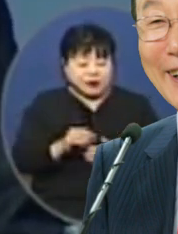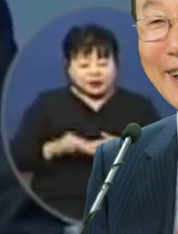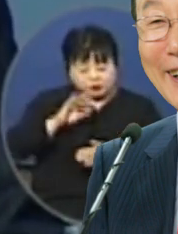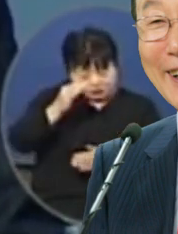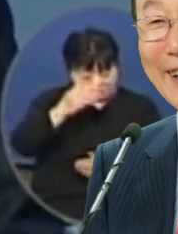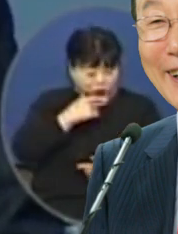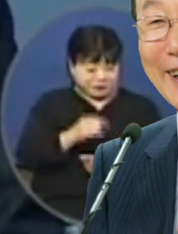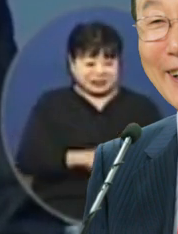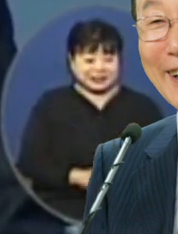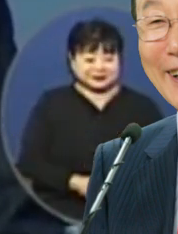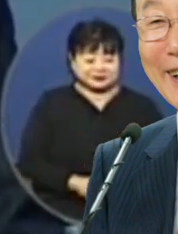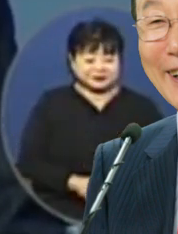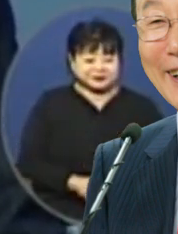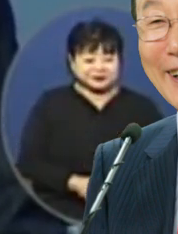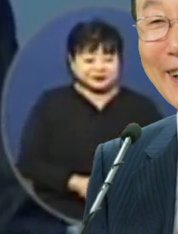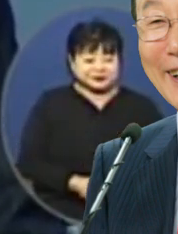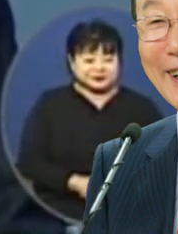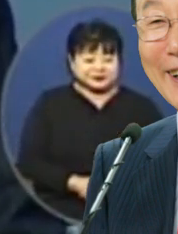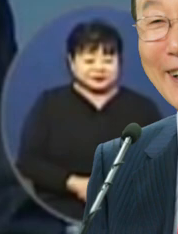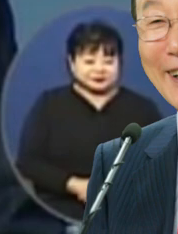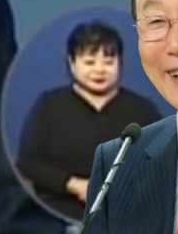넘치기를 원하시는 것입니다.